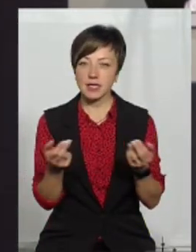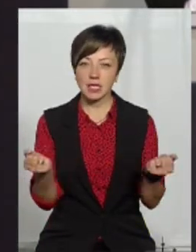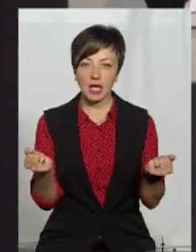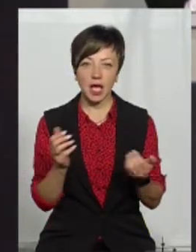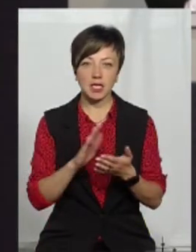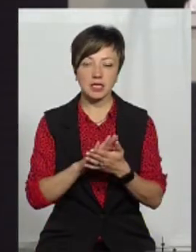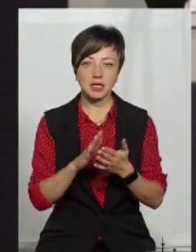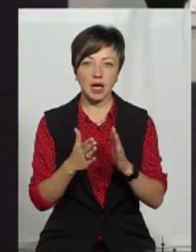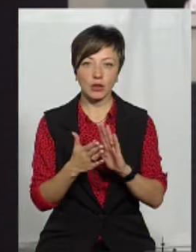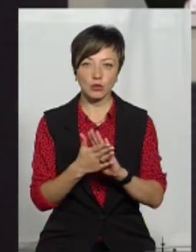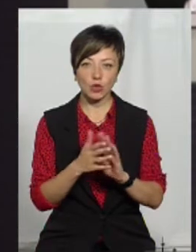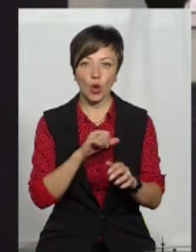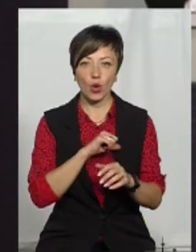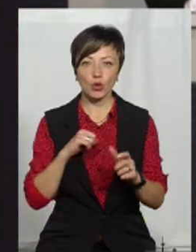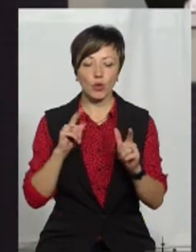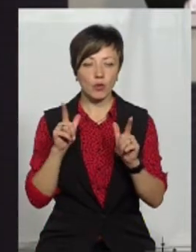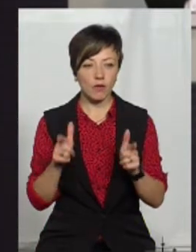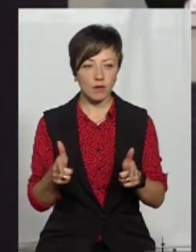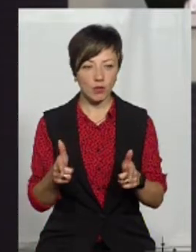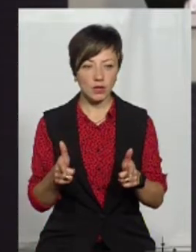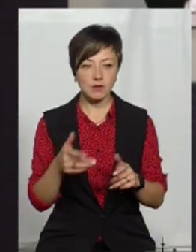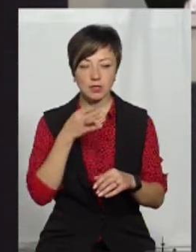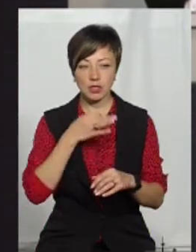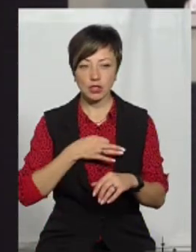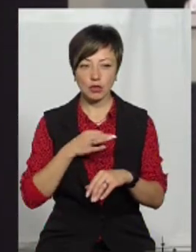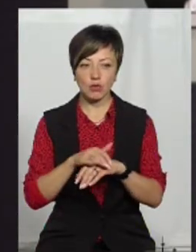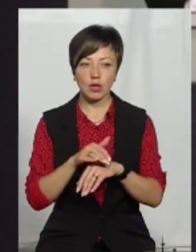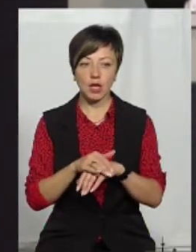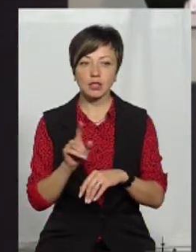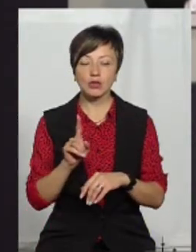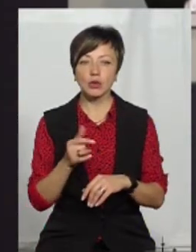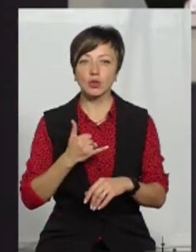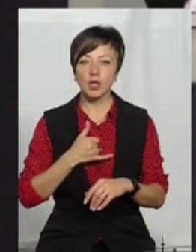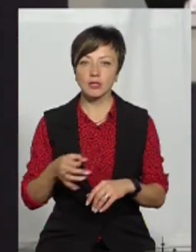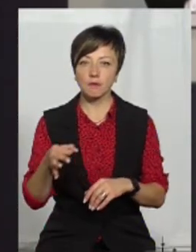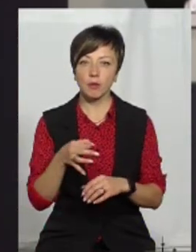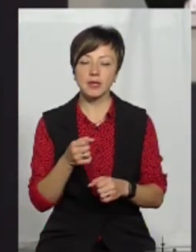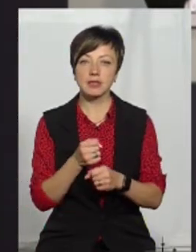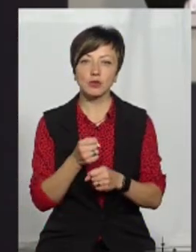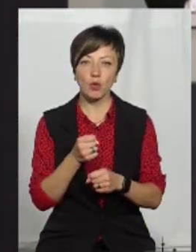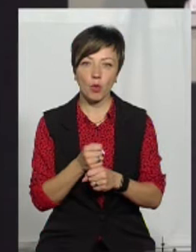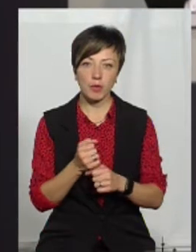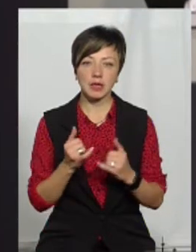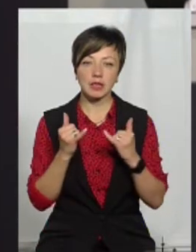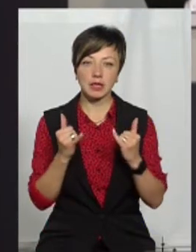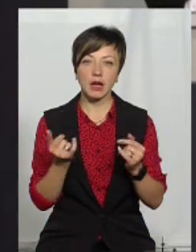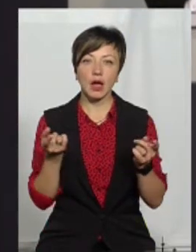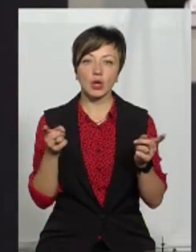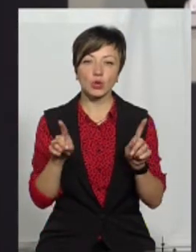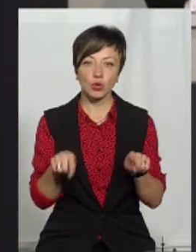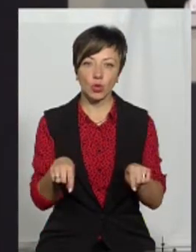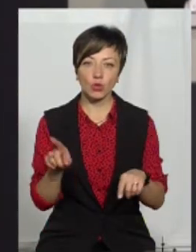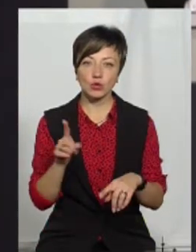статусу добровольця. Скажіть, будь ласка, що в нас в області зроблено для того,